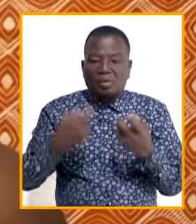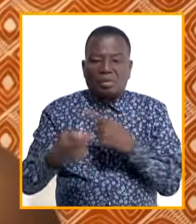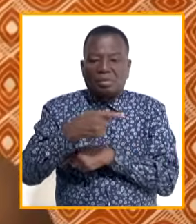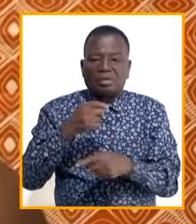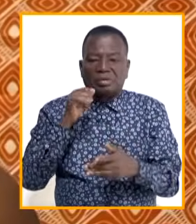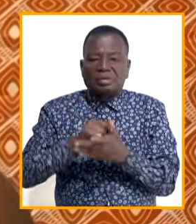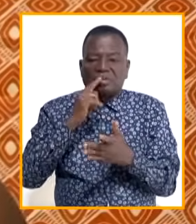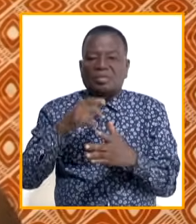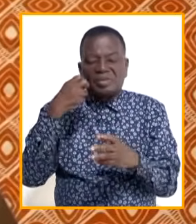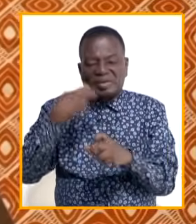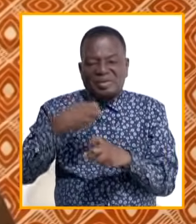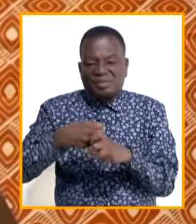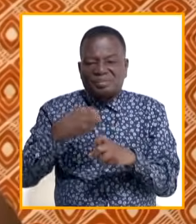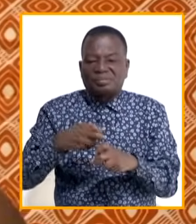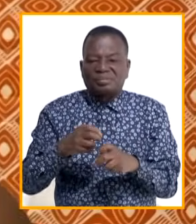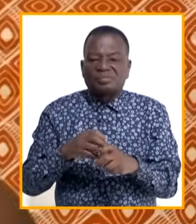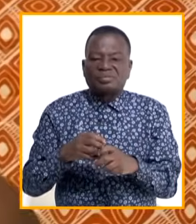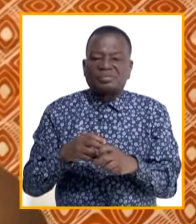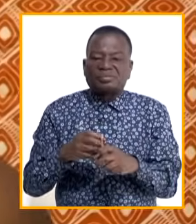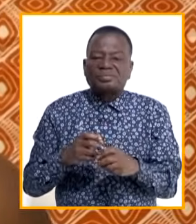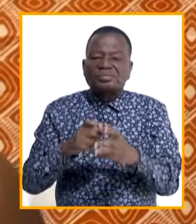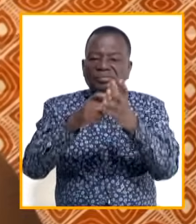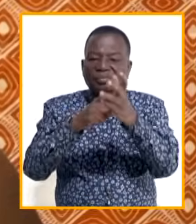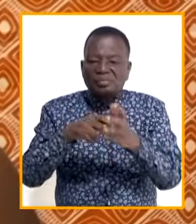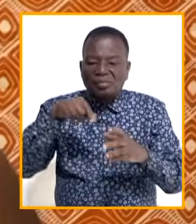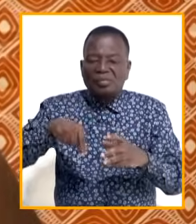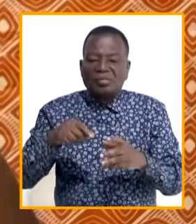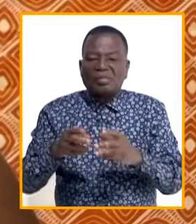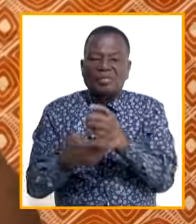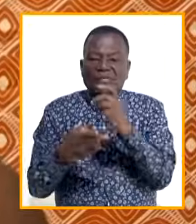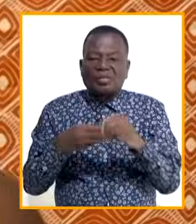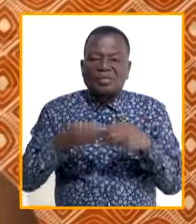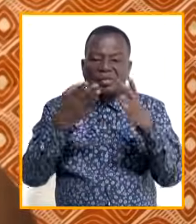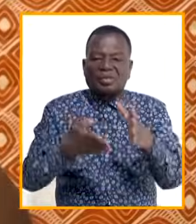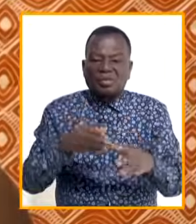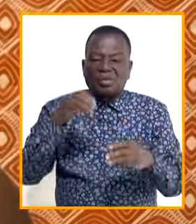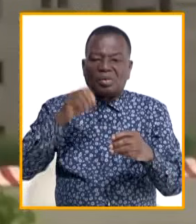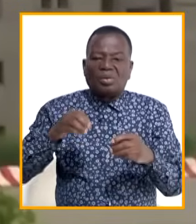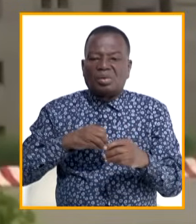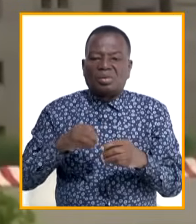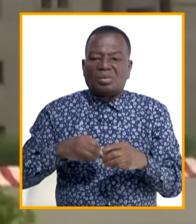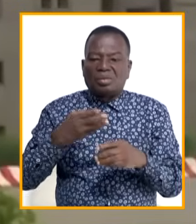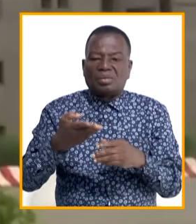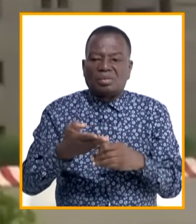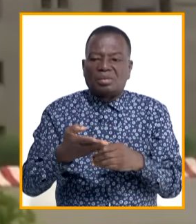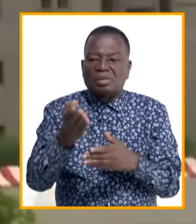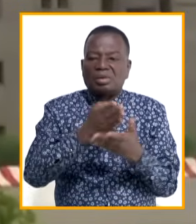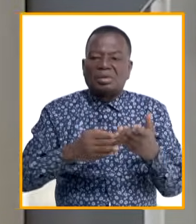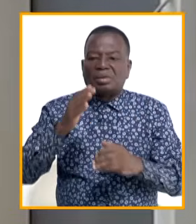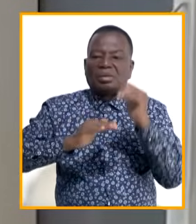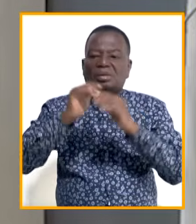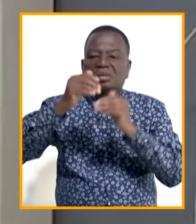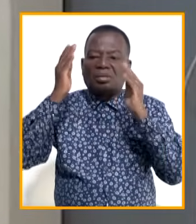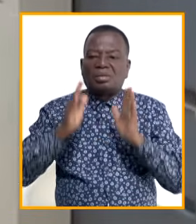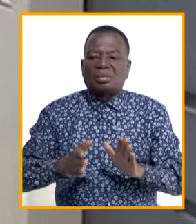difficile, parce que le crédit bancaire que nous, la banque nous octroie, on doit rembourser généralement entre un an et demi, deux ans. Certains